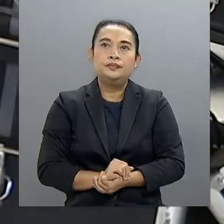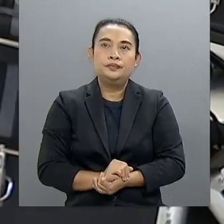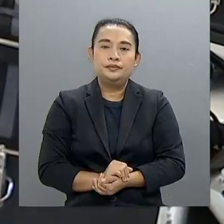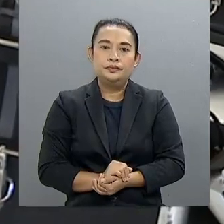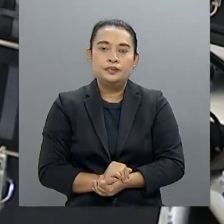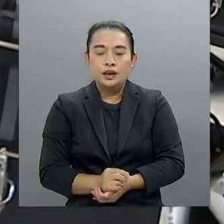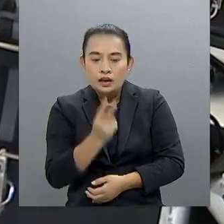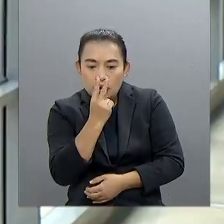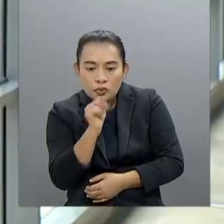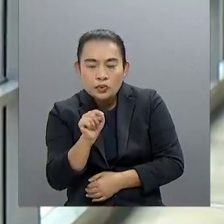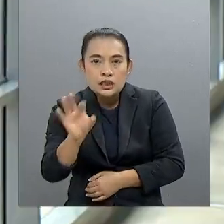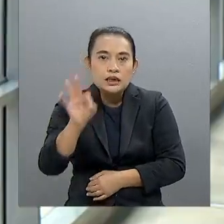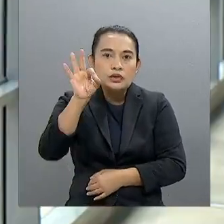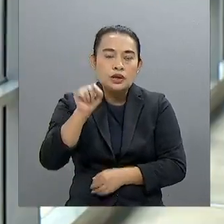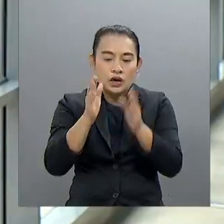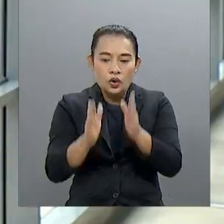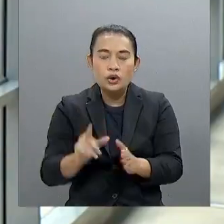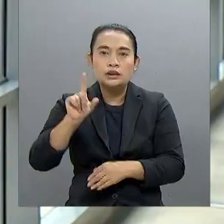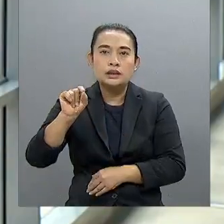คืออะไรการเกี่ยวกับเยาวชนนะคะฉะนั้นพอพอเราได้ดูสคริปต์เนี่ยเอ่อเรามีเกณฑ์ว่าเราจะเลือกประมาณสัก20